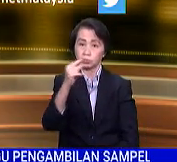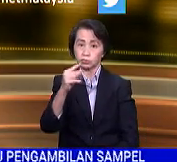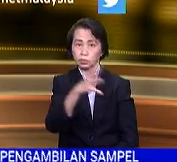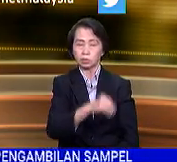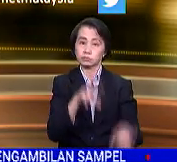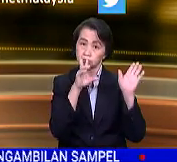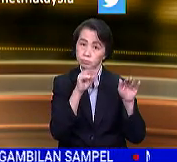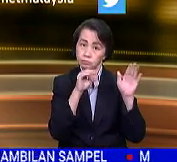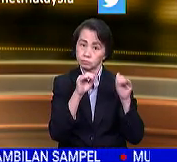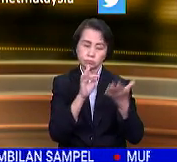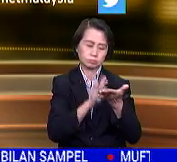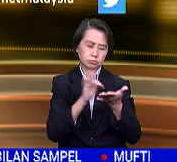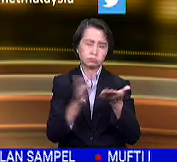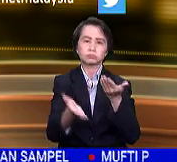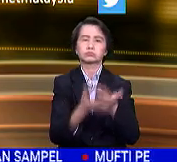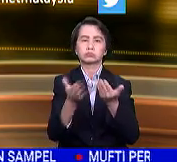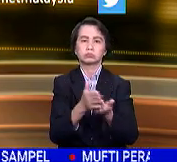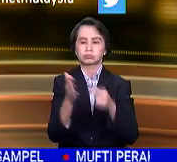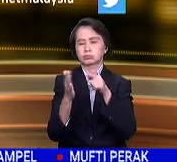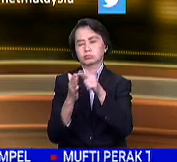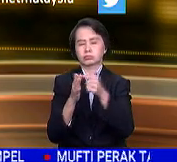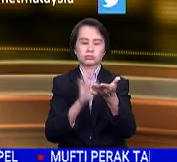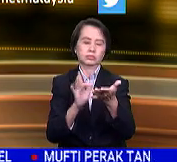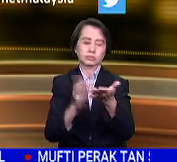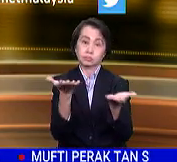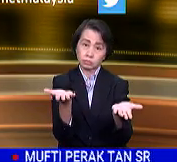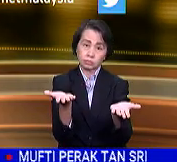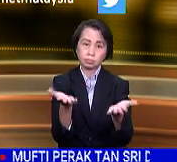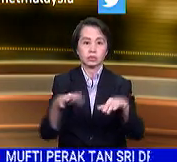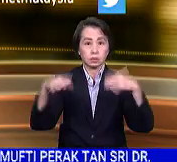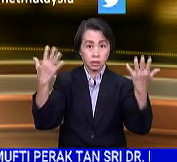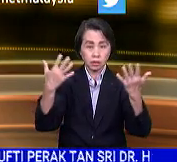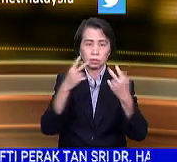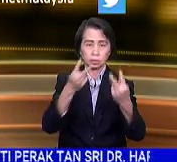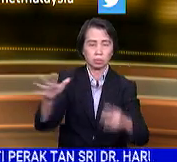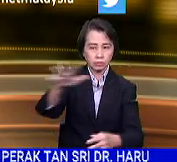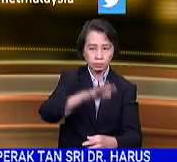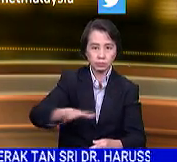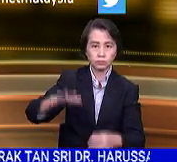juga Twitter. Mudah hanya di hujung jari anda saja. Baiklah, sebelum pisah, kita lihat ramalan